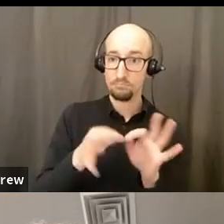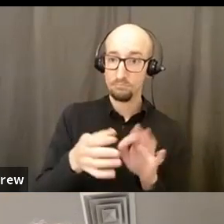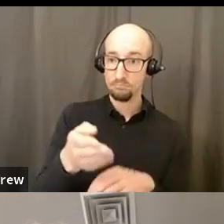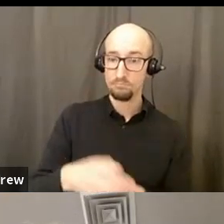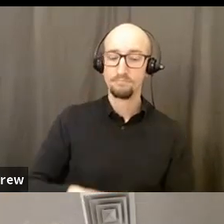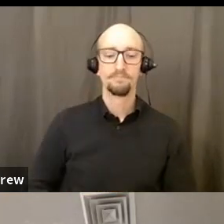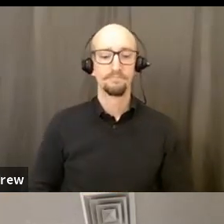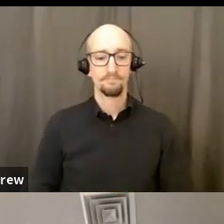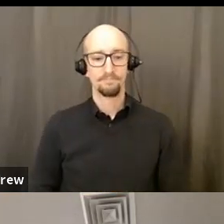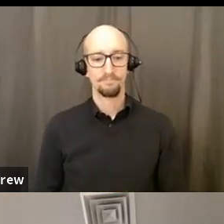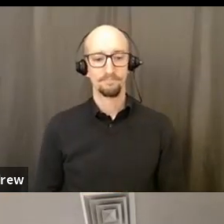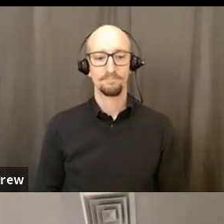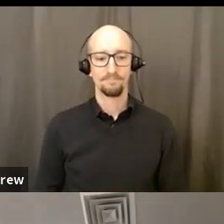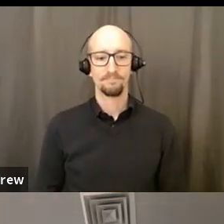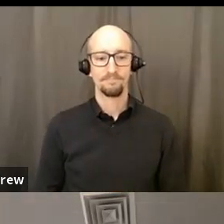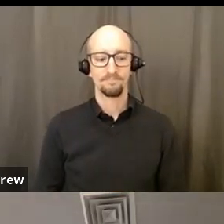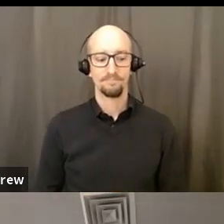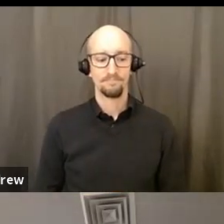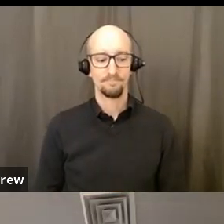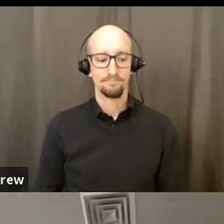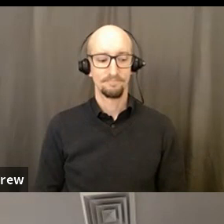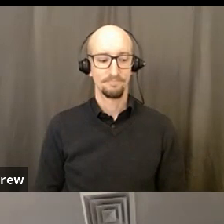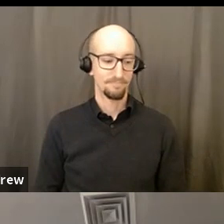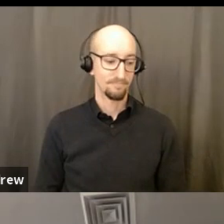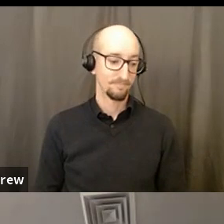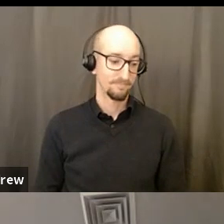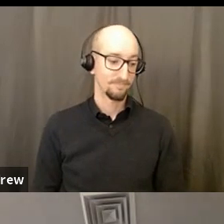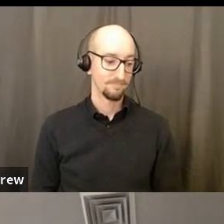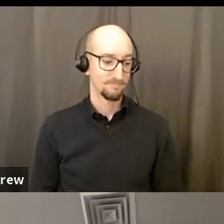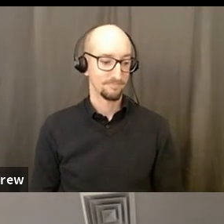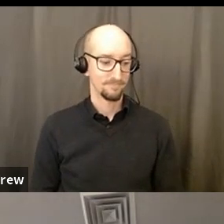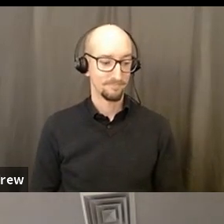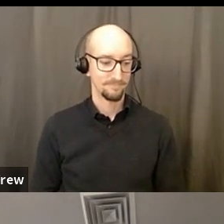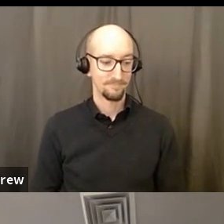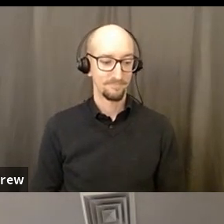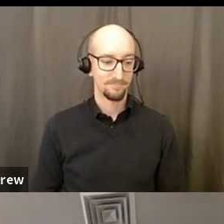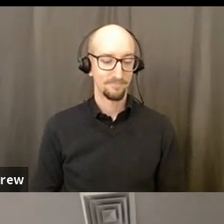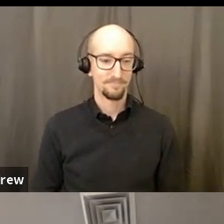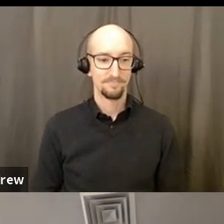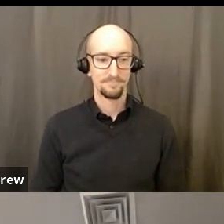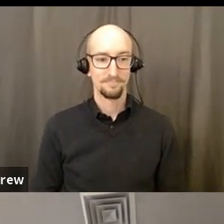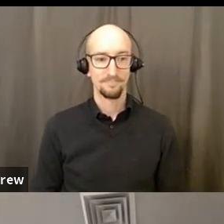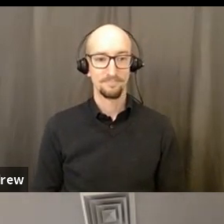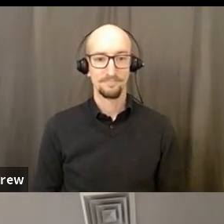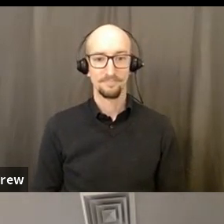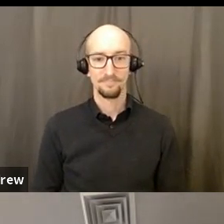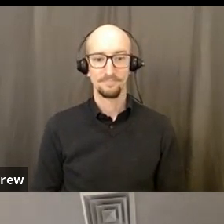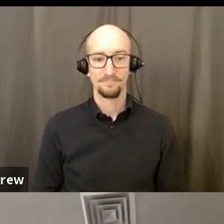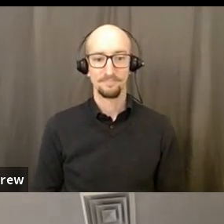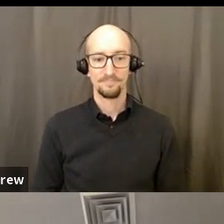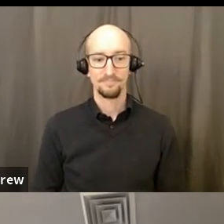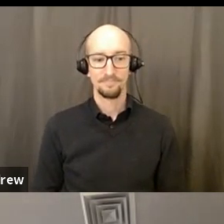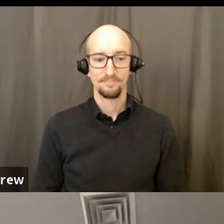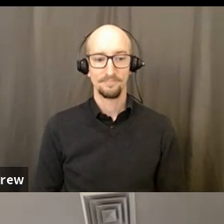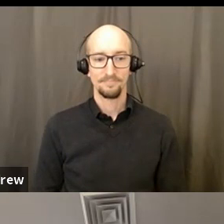啊，我是你的普通话翻译李伟啊。如果你今天需要普通话的翻译呢，请点击屏幕下方的地球仪，到时候会出现，然后呢选